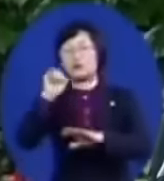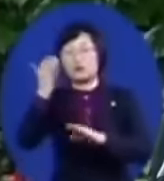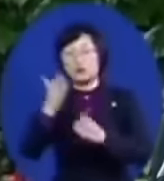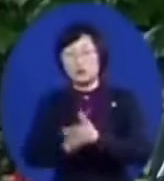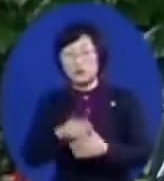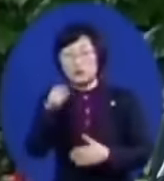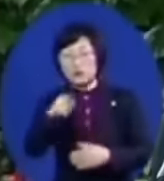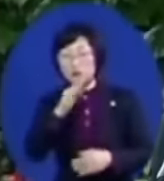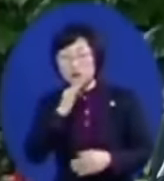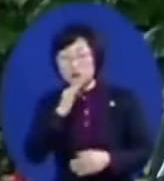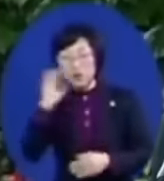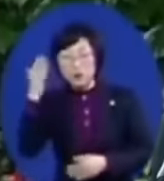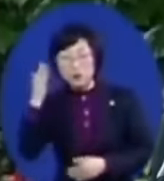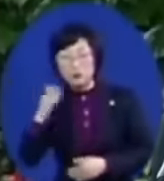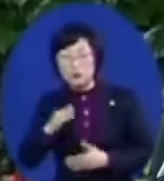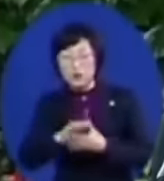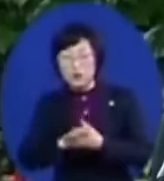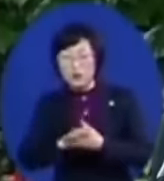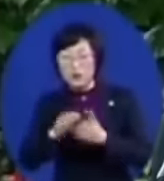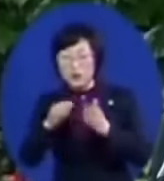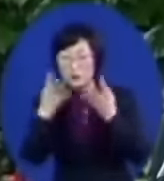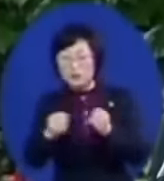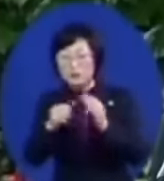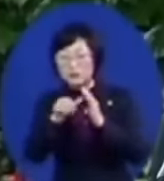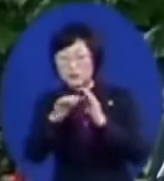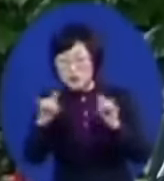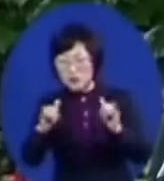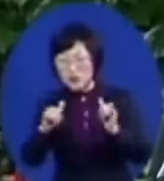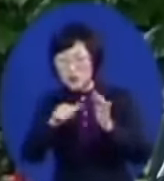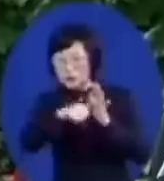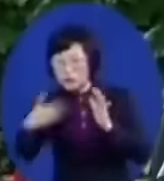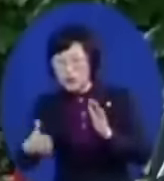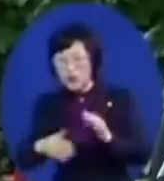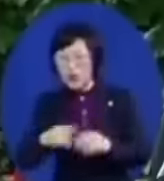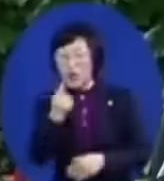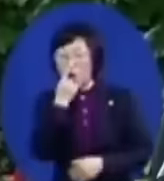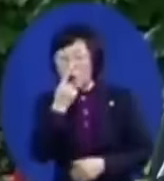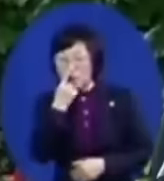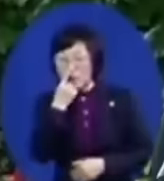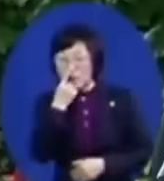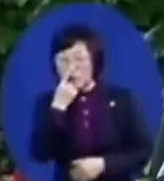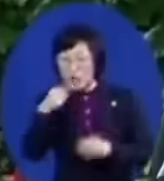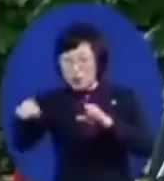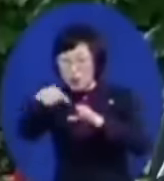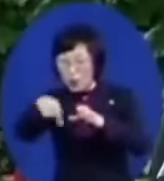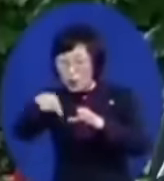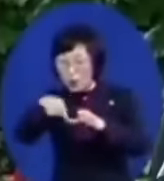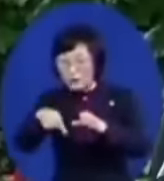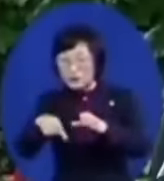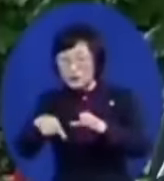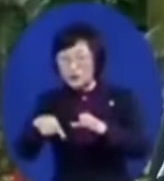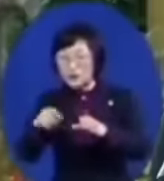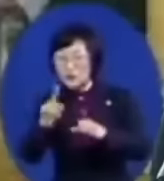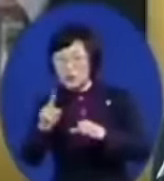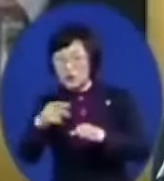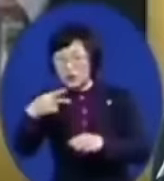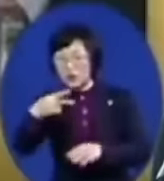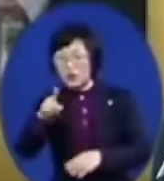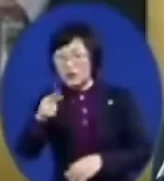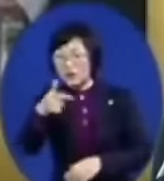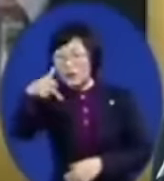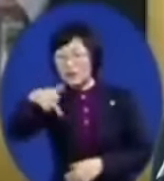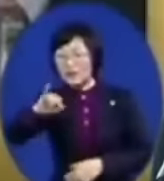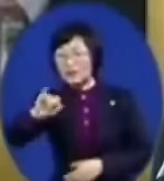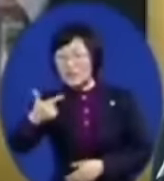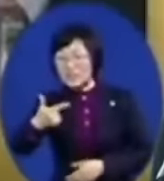그가 바로 요즘 많은 사람들이 커피 및 도넛이라 하면 떠올리는 덩큰